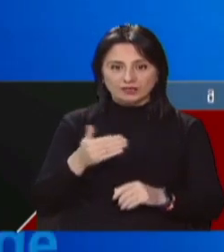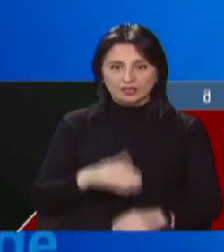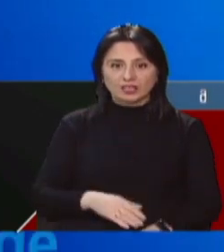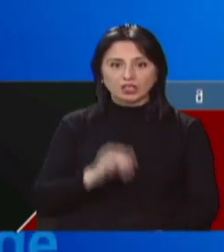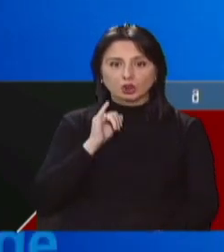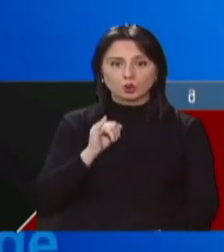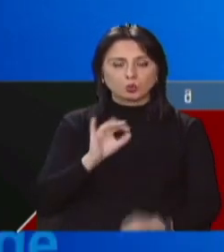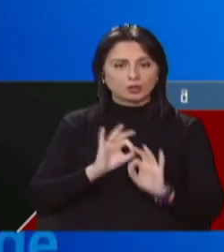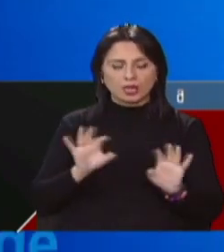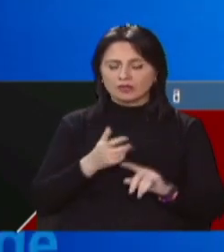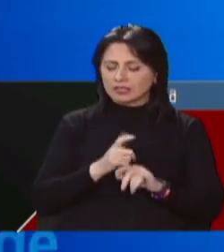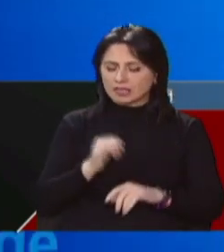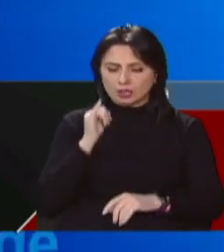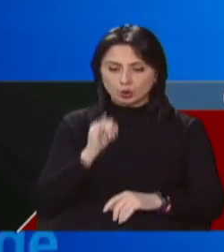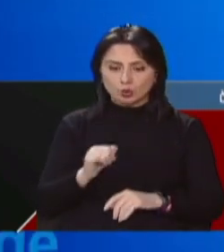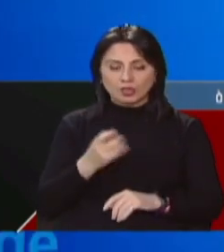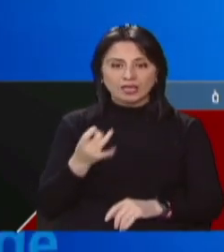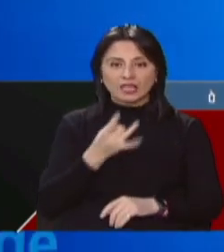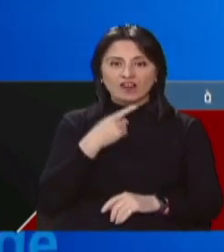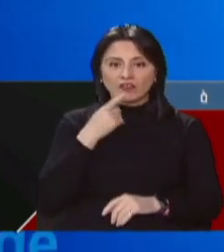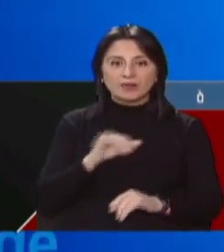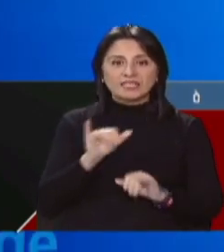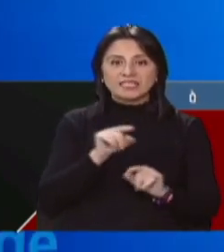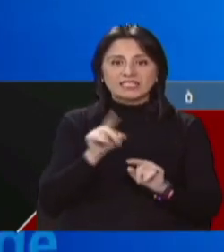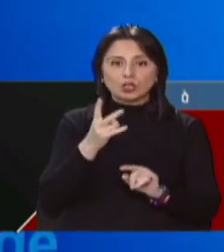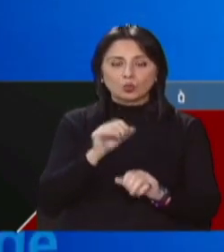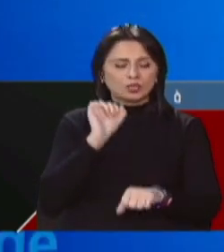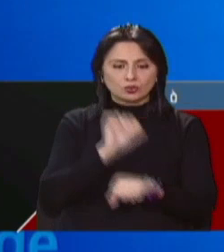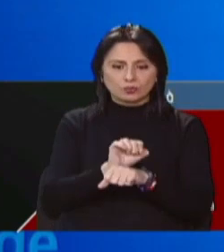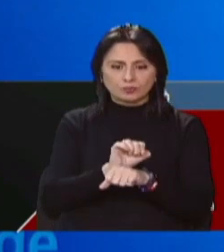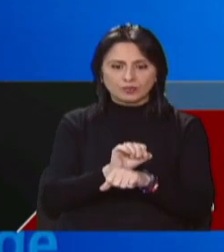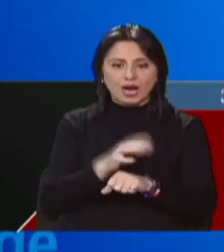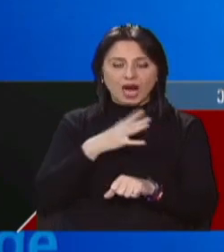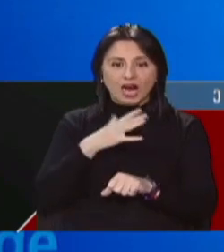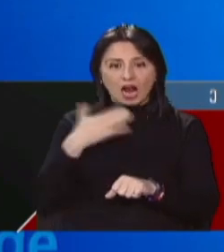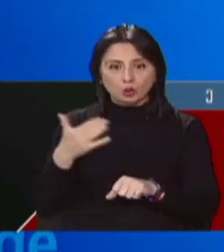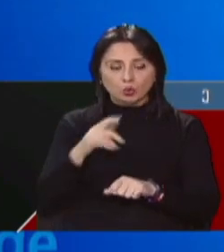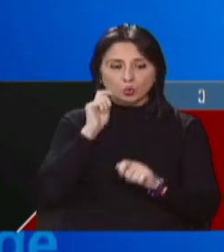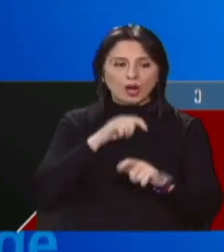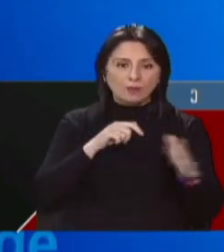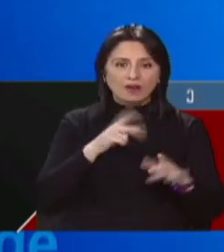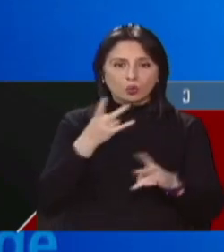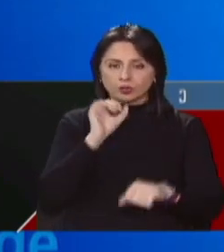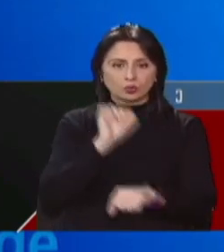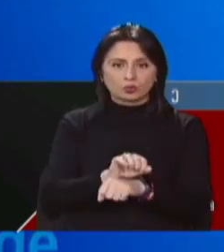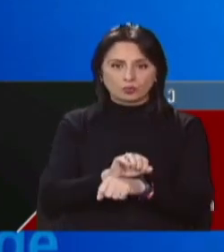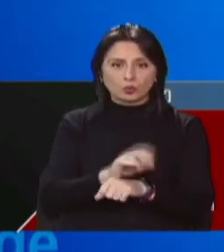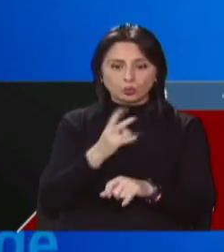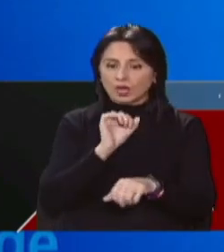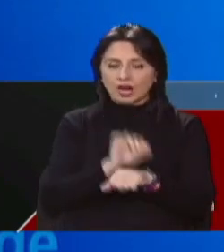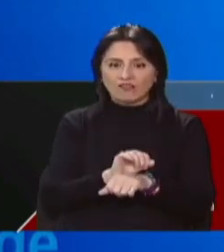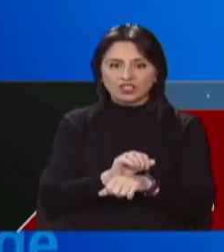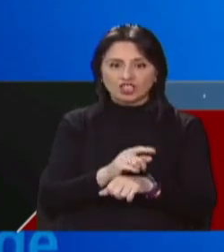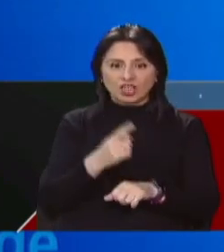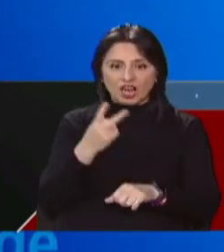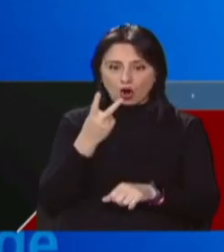ცუდი განცხადებები არის, ძალიან ცუდია და კიდევ ერთხელ ვამბობ, სადღაც უნდა გაჩერდეს ქართული მხარეს და უკრაინული მხარეს, სადღაც უნდა გავჩერდეთ რაღაც